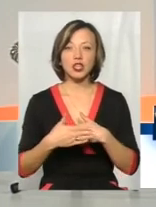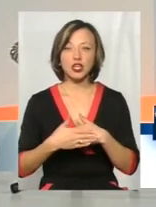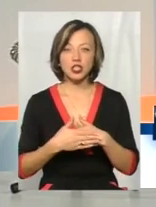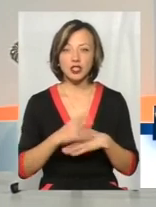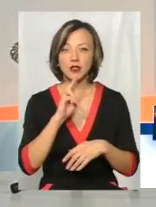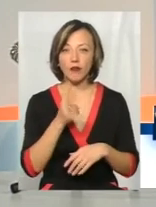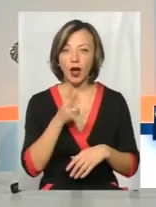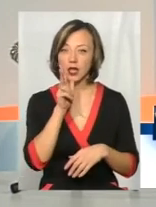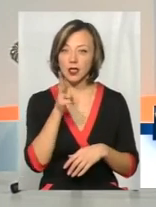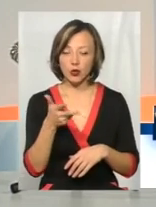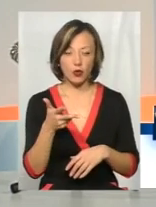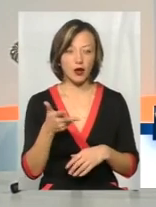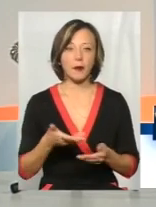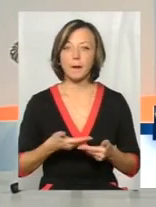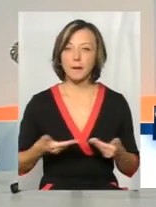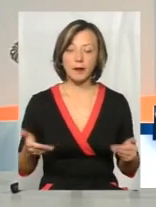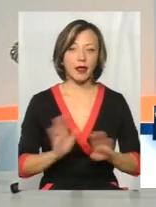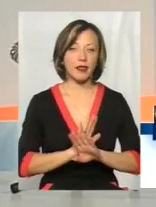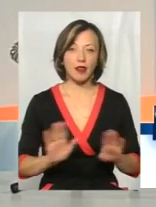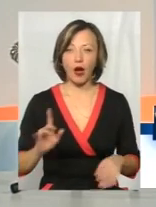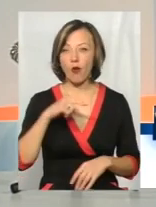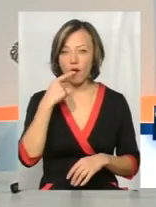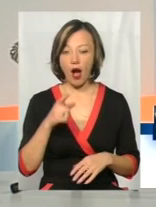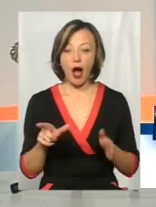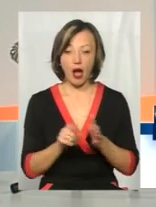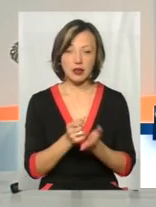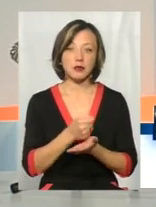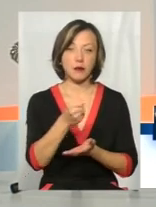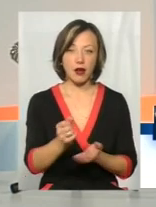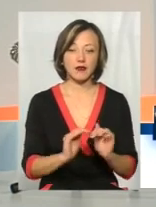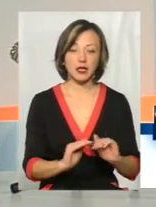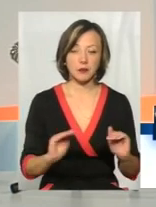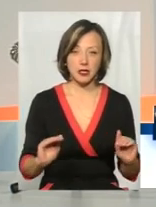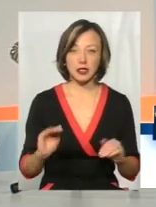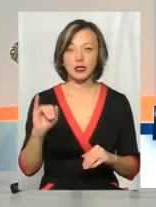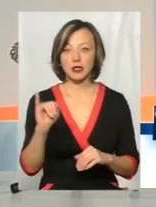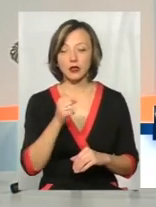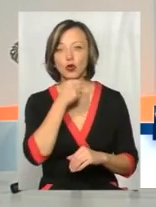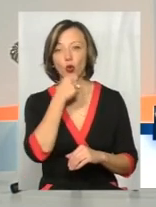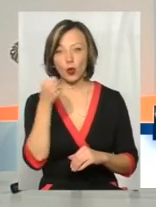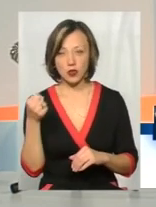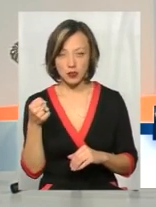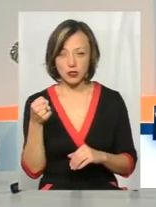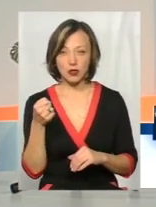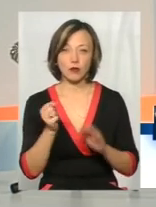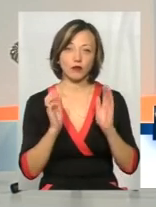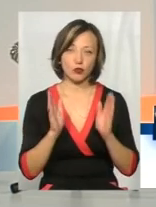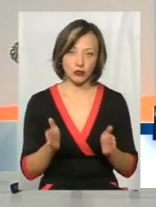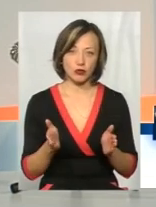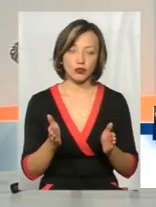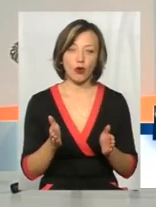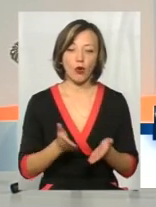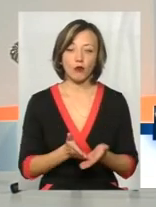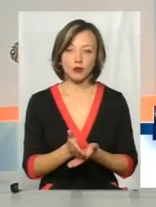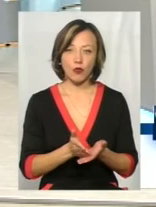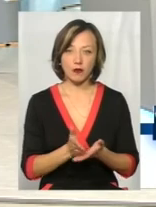найближчі 2-3 роки ми не говоримо. А з направленнями і діти, і дорослі будуть